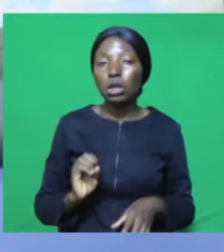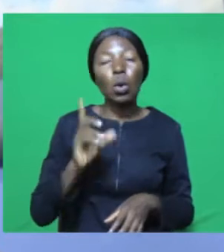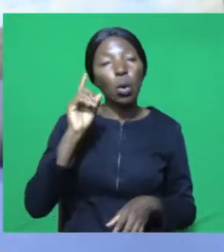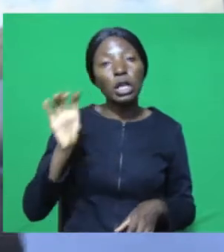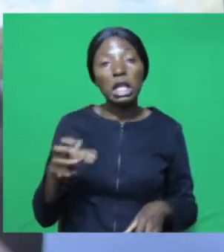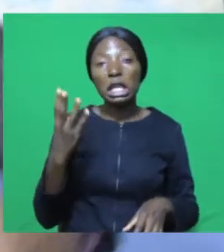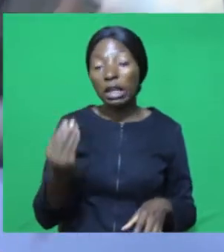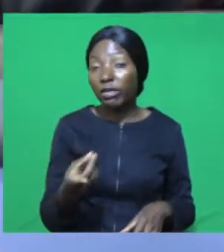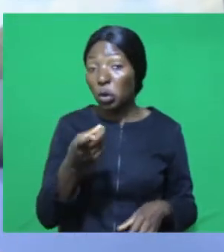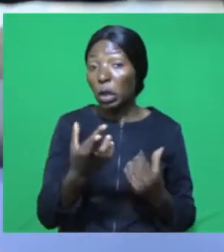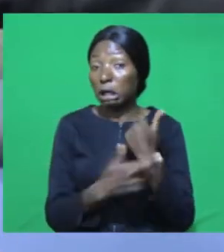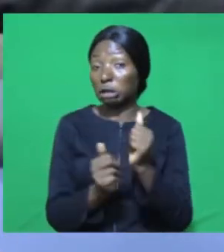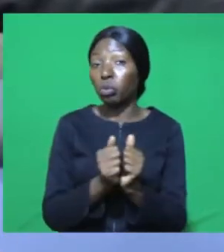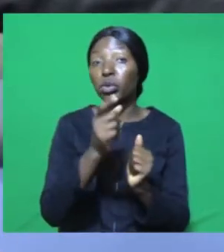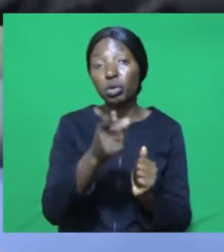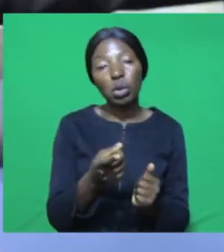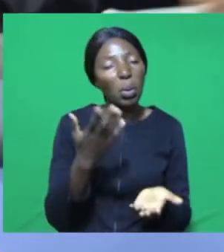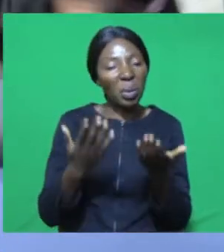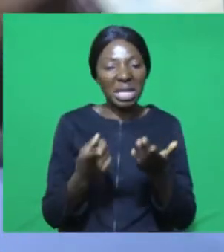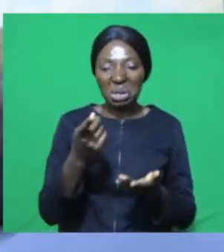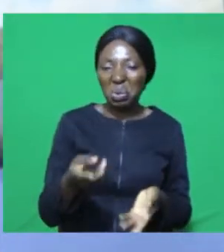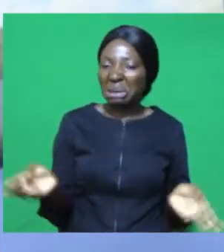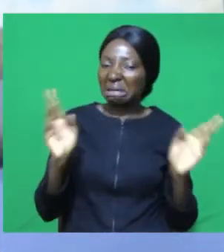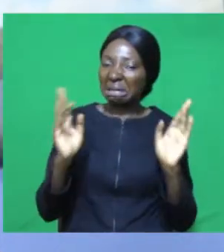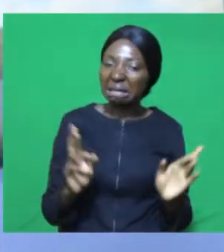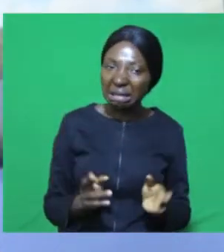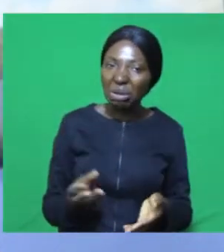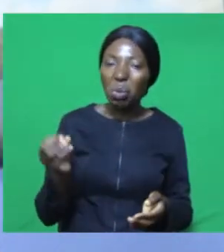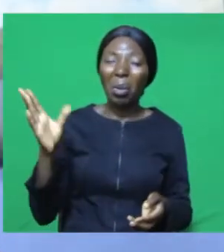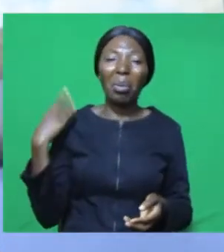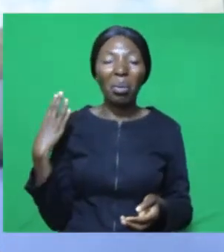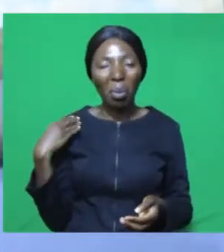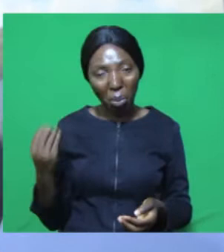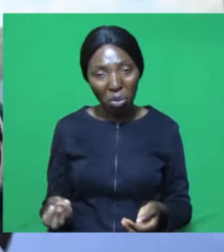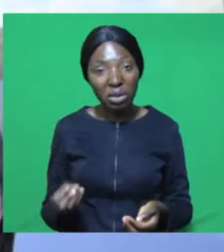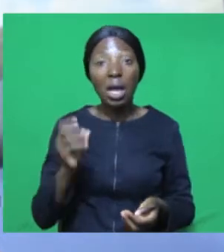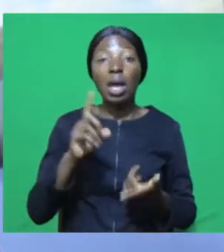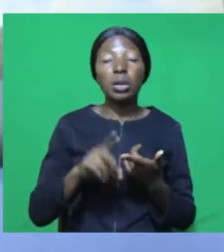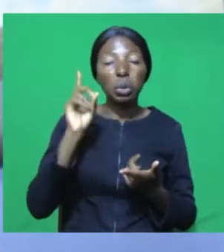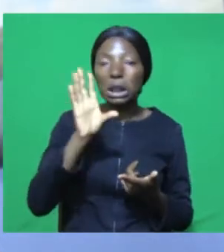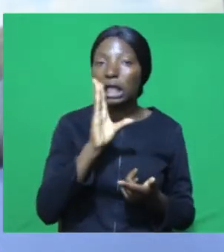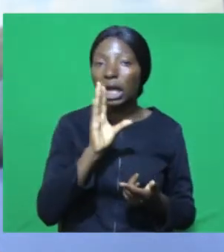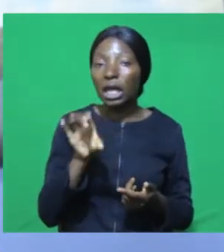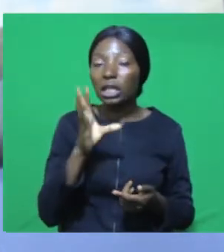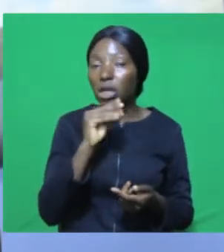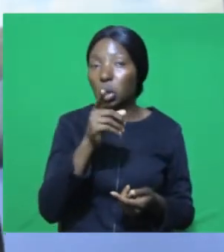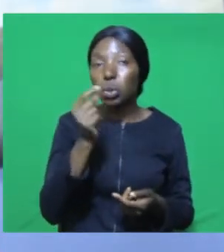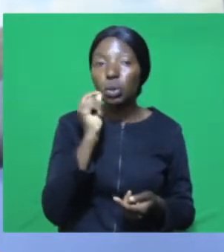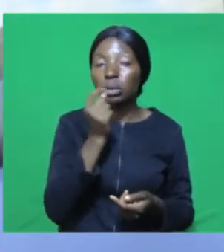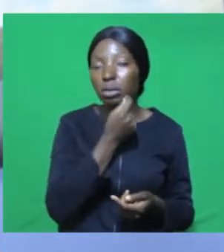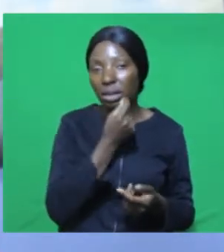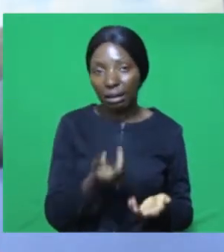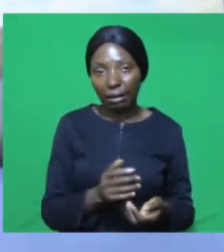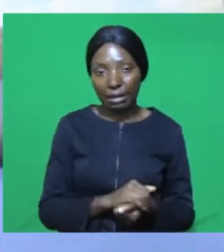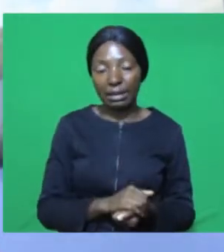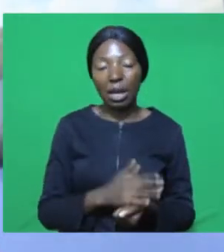nemunhu zvisinei nechikundika chake kubasa. Ndita ukama je wakatotitsepete usita zvakavanzika zvake. Alright, Pastor, ngatifambe.